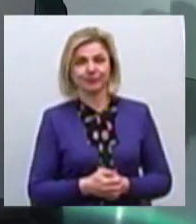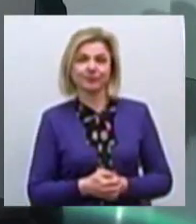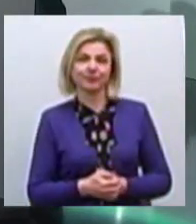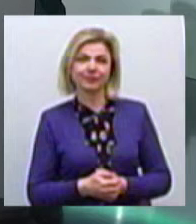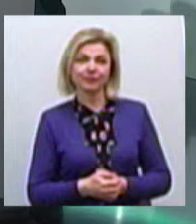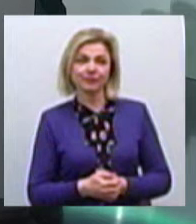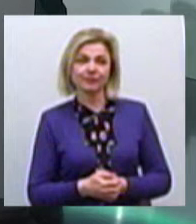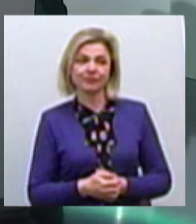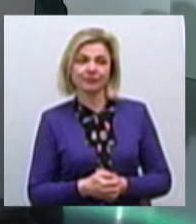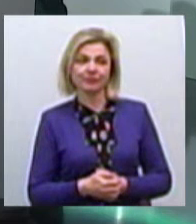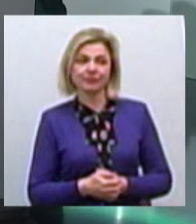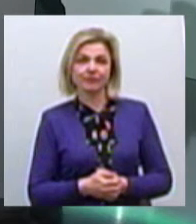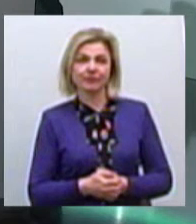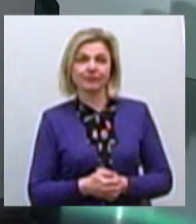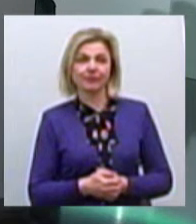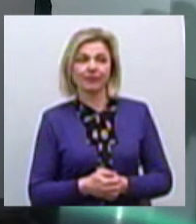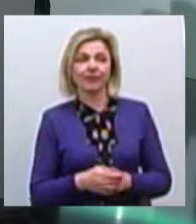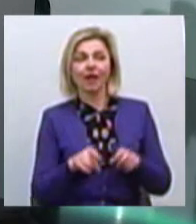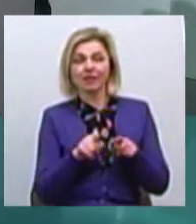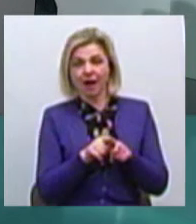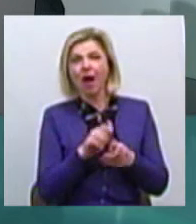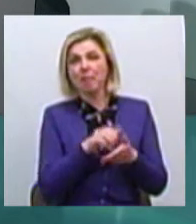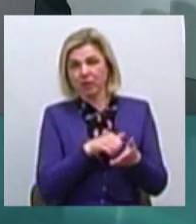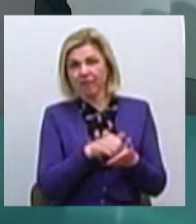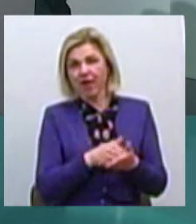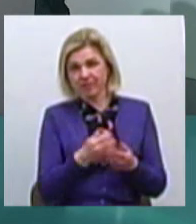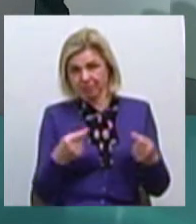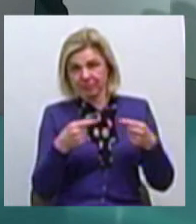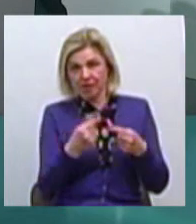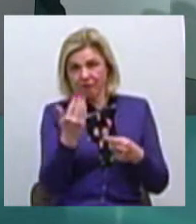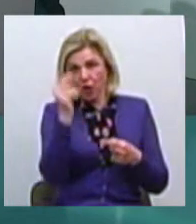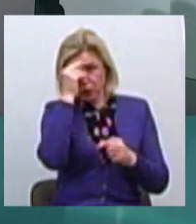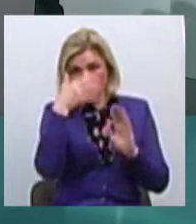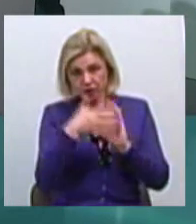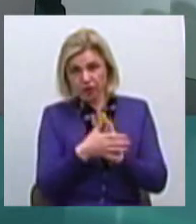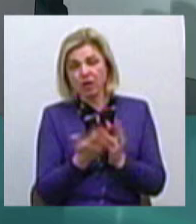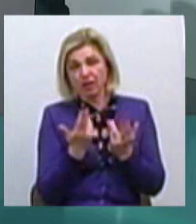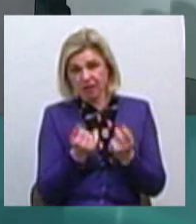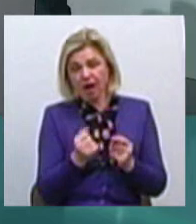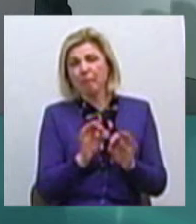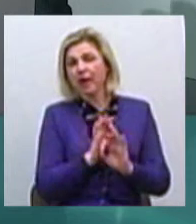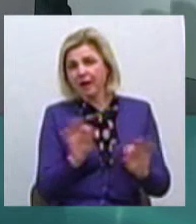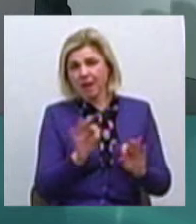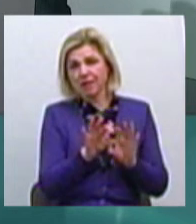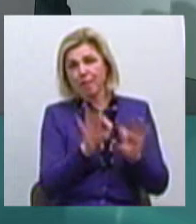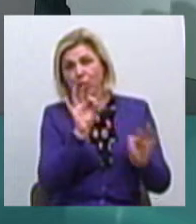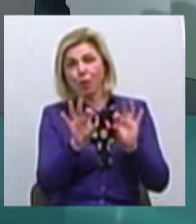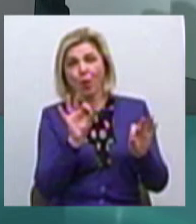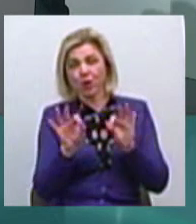Ну, наскільки це відповідає вашим дослідженням, саме така мотивація? Так, да, це абсолютно прекрасна підборка таких